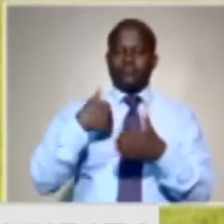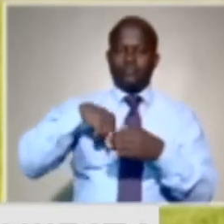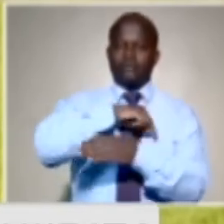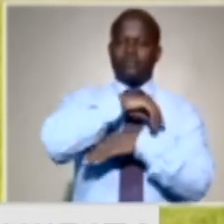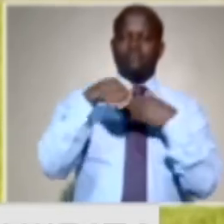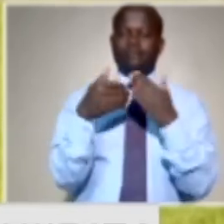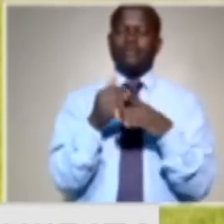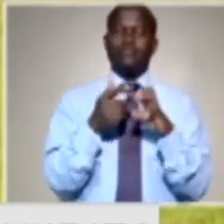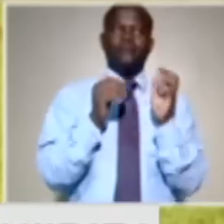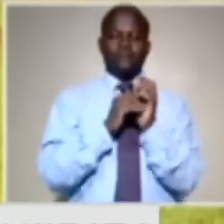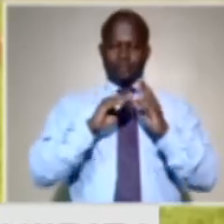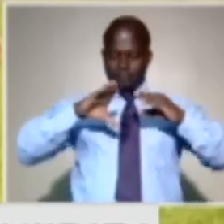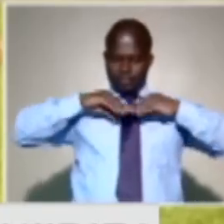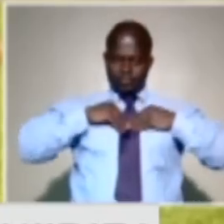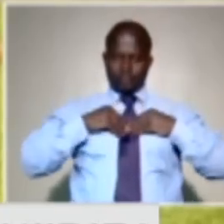bari iruhande rwacu kandi